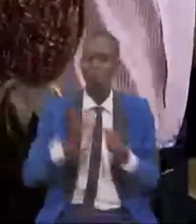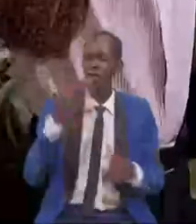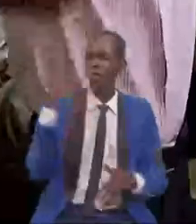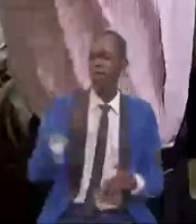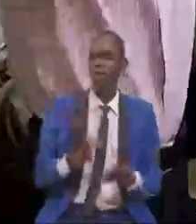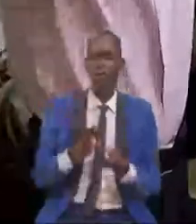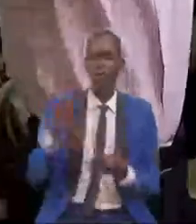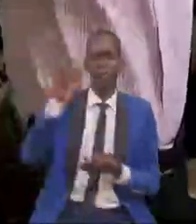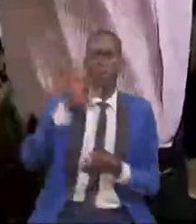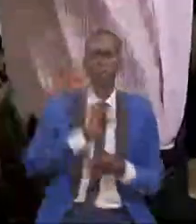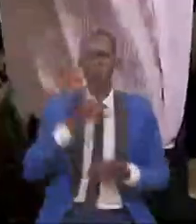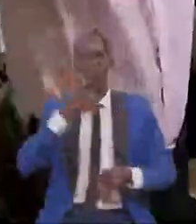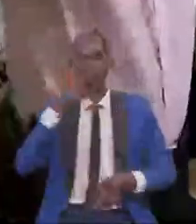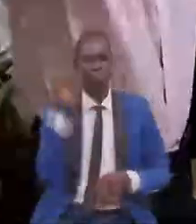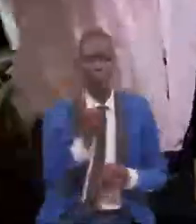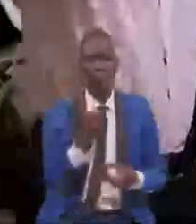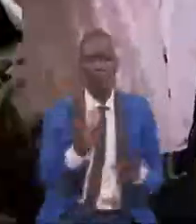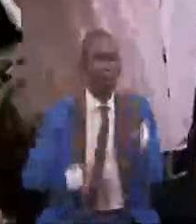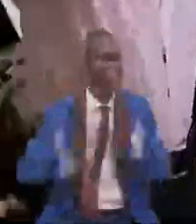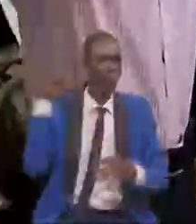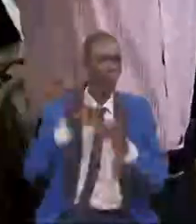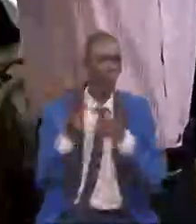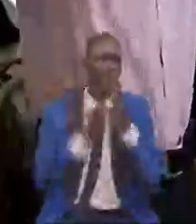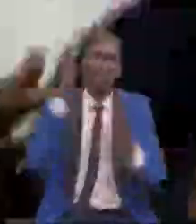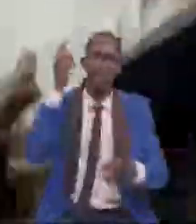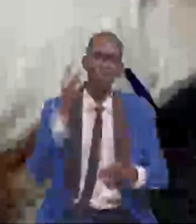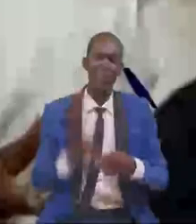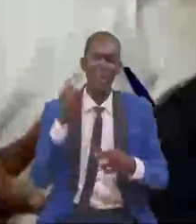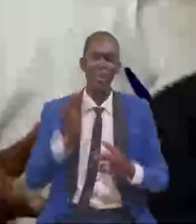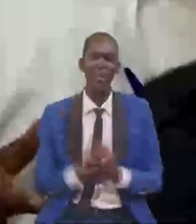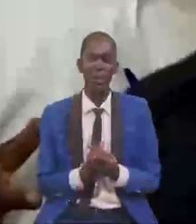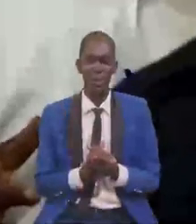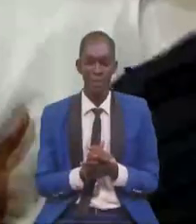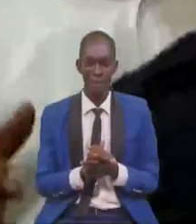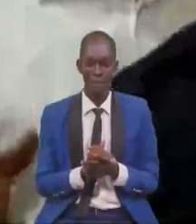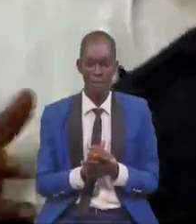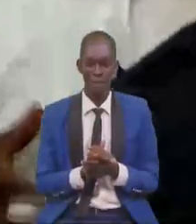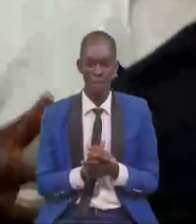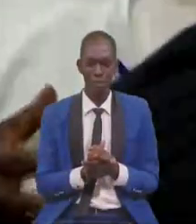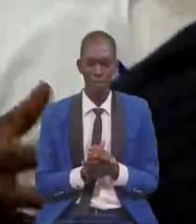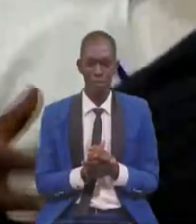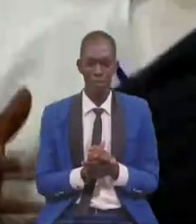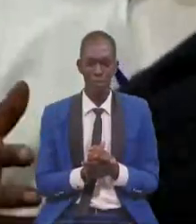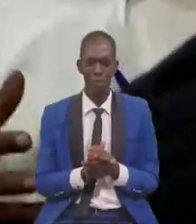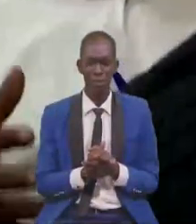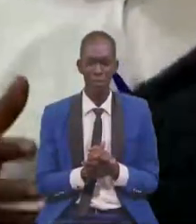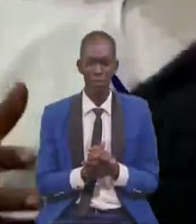tout démon, je vous commande, sortez au nom de Jésus-Christ.